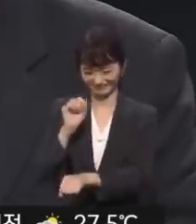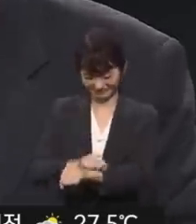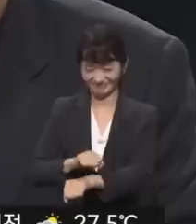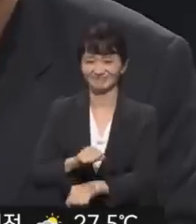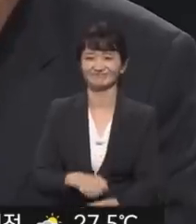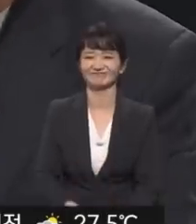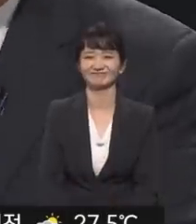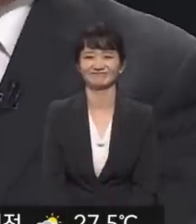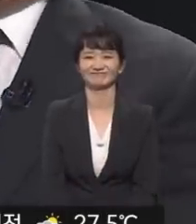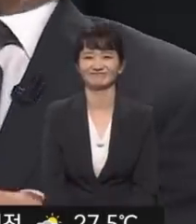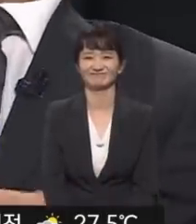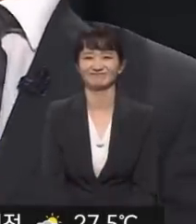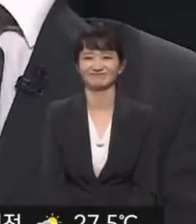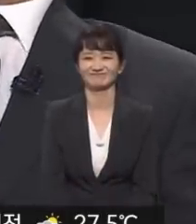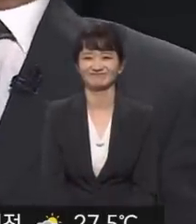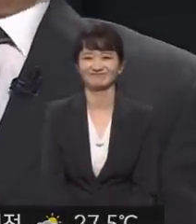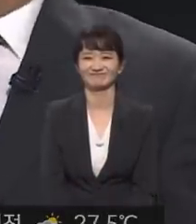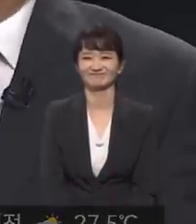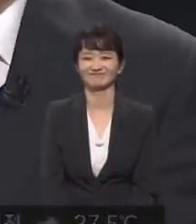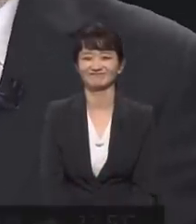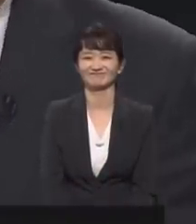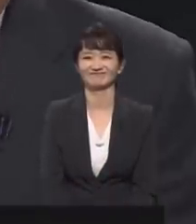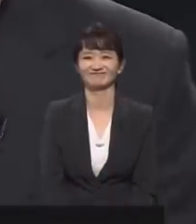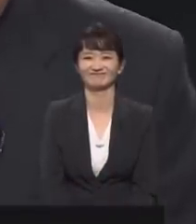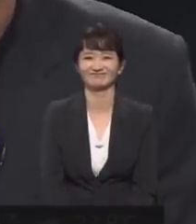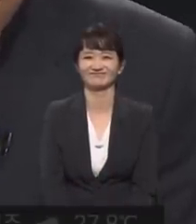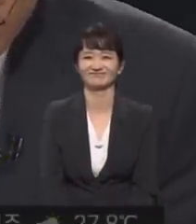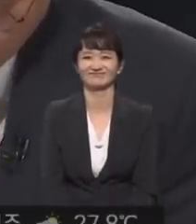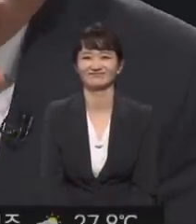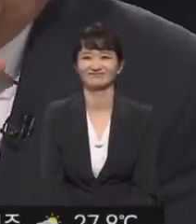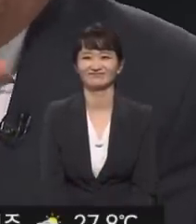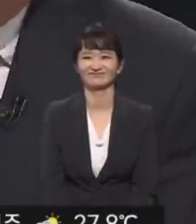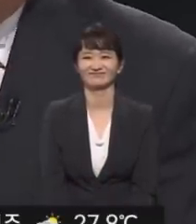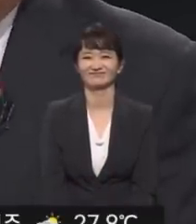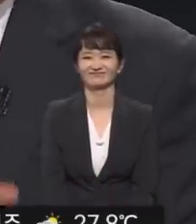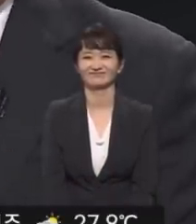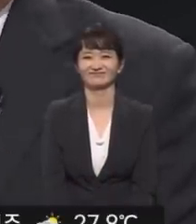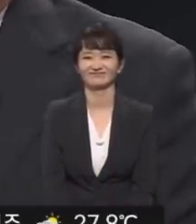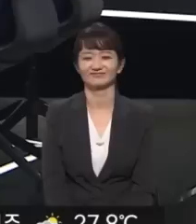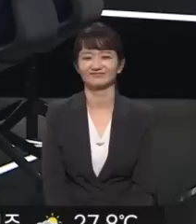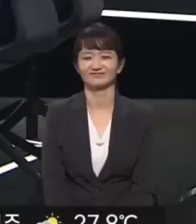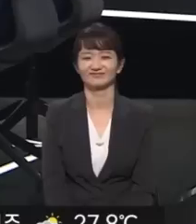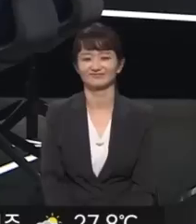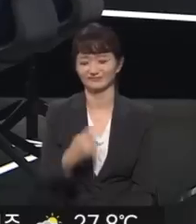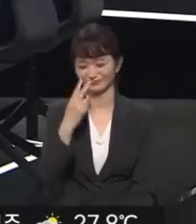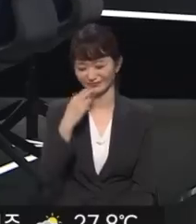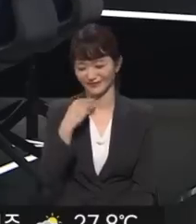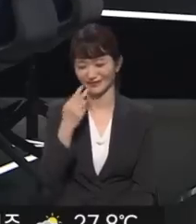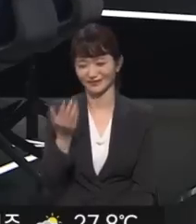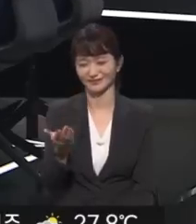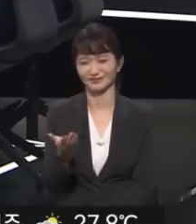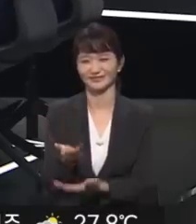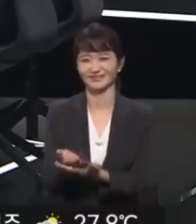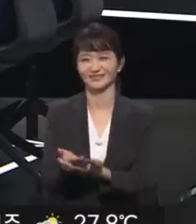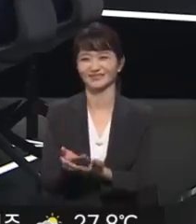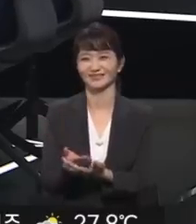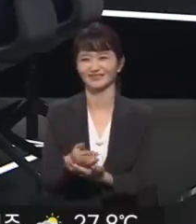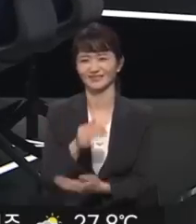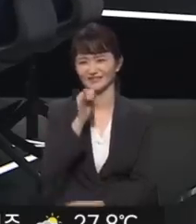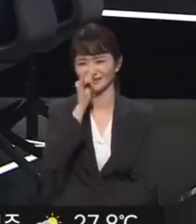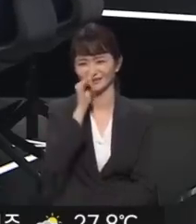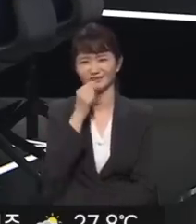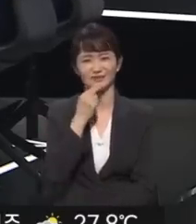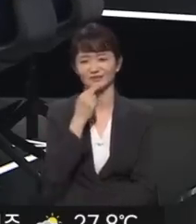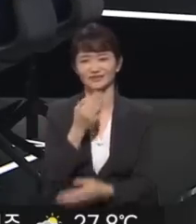아아아아악 생각하고 으 윽 얘들 그 중에서 받으세요 좀 어리게 아직 어차피 학생 여러분 메리 전에 있을 수 없는